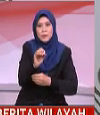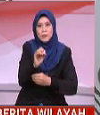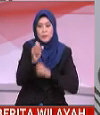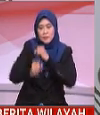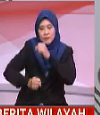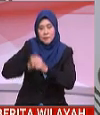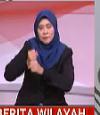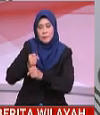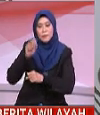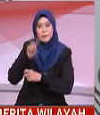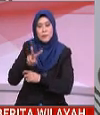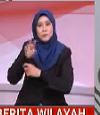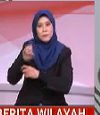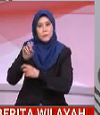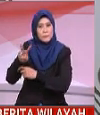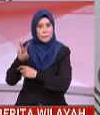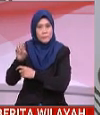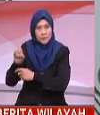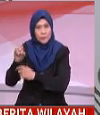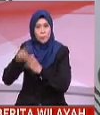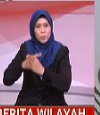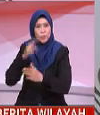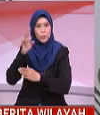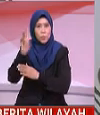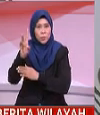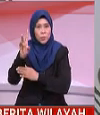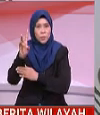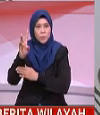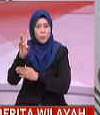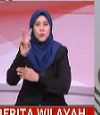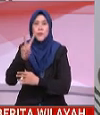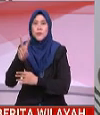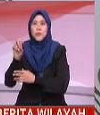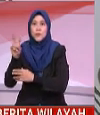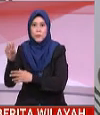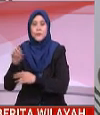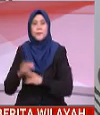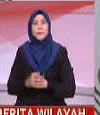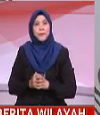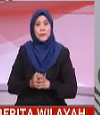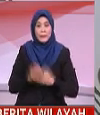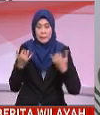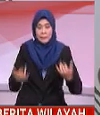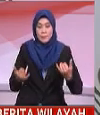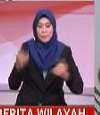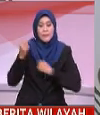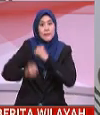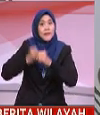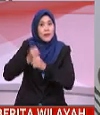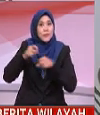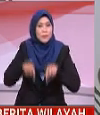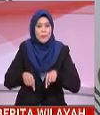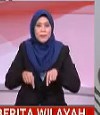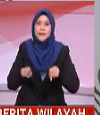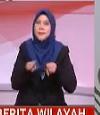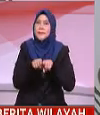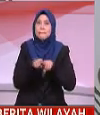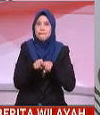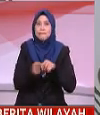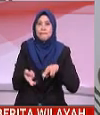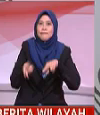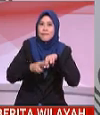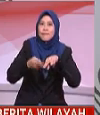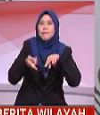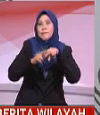pada tahun 2020, Julai 2020. Maka pada tahun ini akan terkesan daripada kenaikan